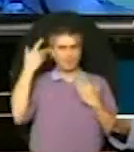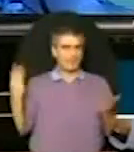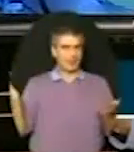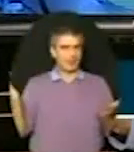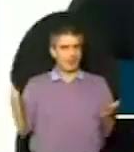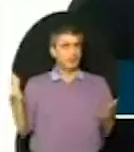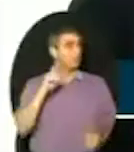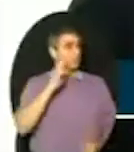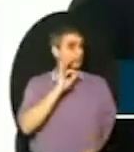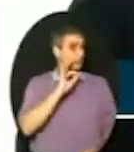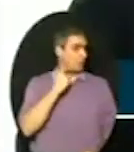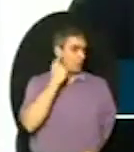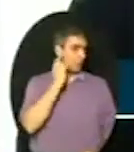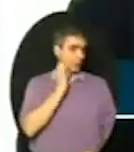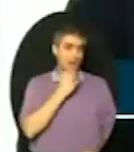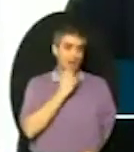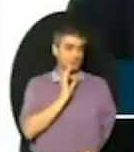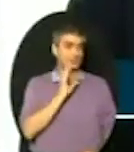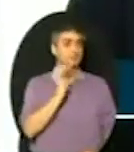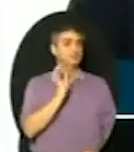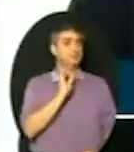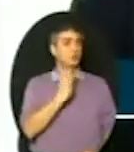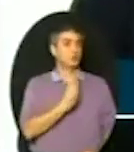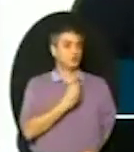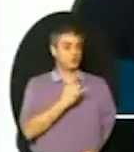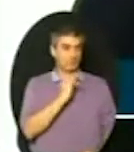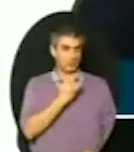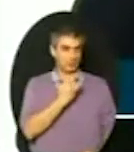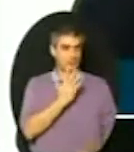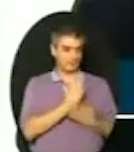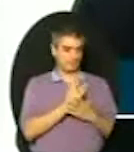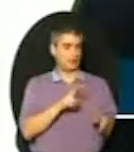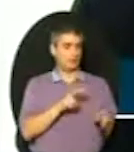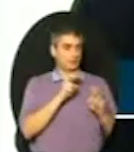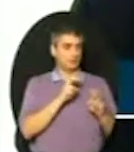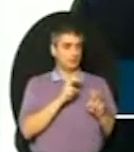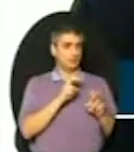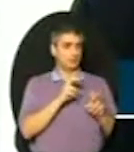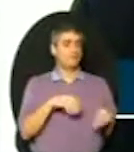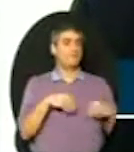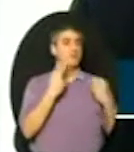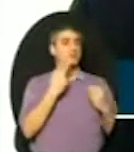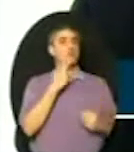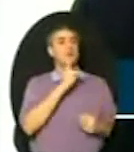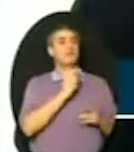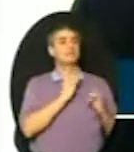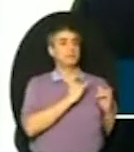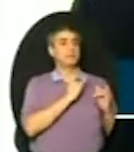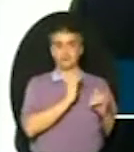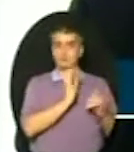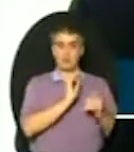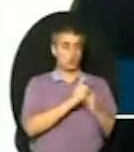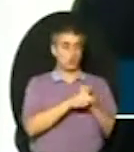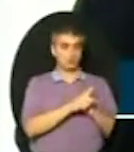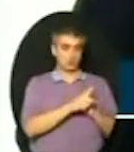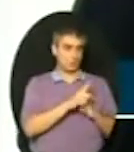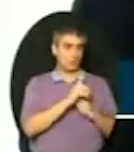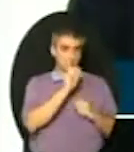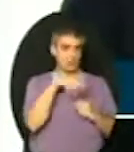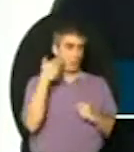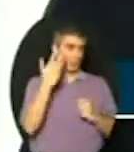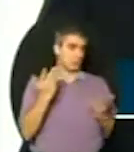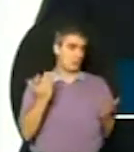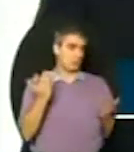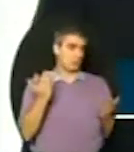טוב, אני לא יודע לומר את זה בוודאות, אבל יש סיכוי טוב שזה בהחלט מומש. וניתנה התחייבות לספקים שטרם שולמה. זה גם יכול לקרות.